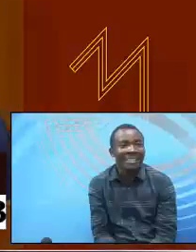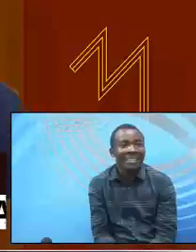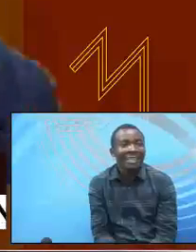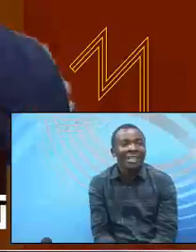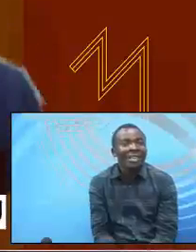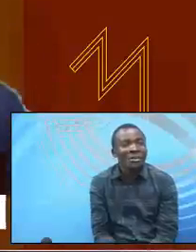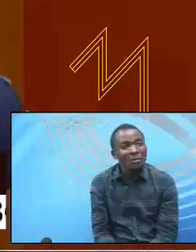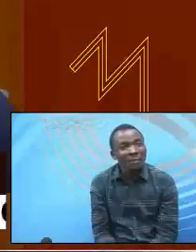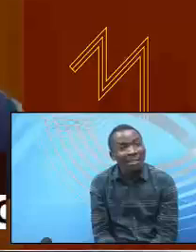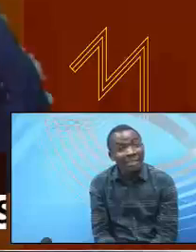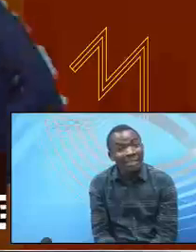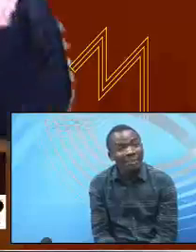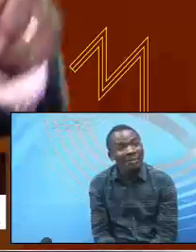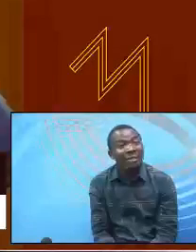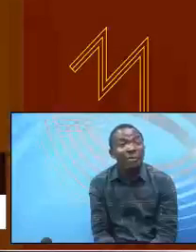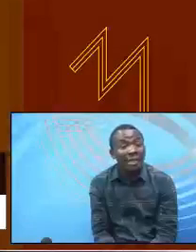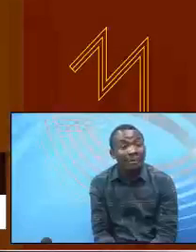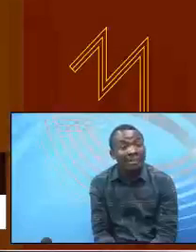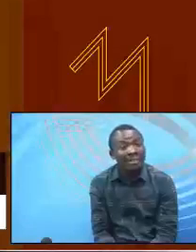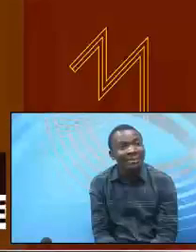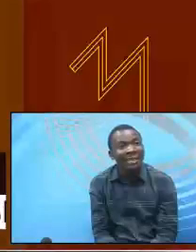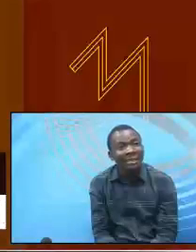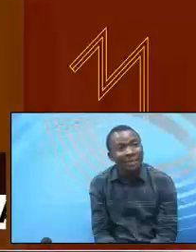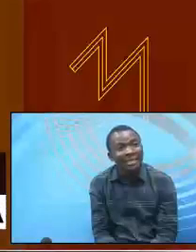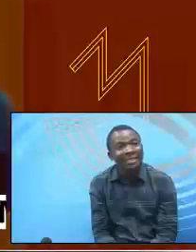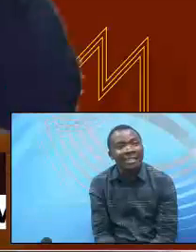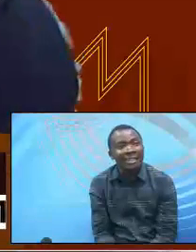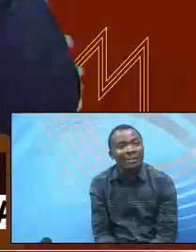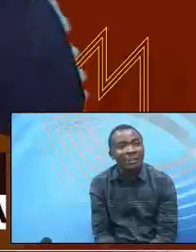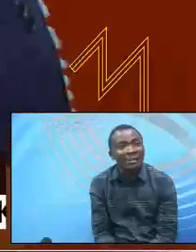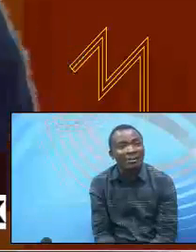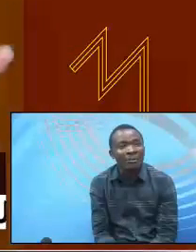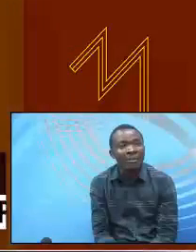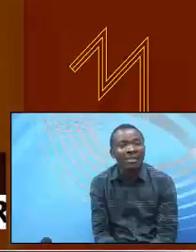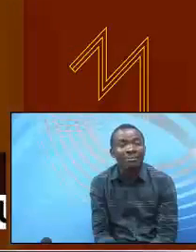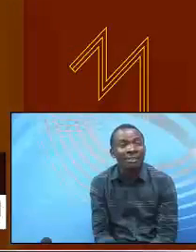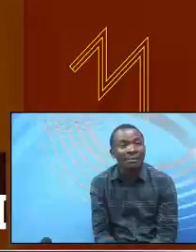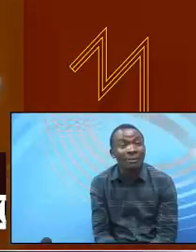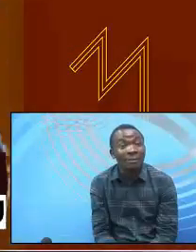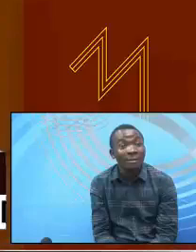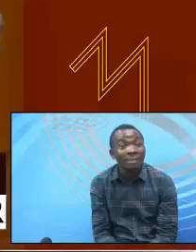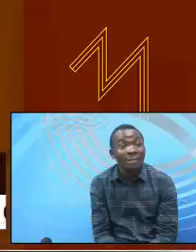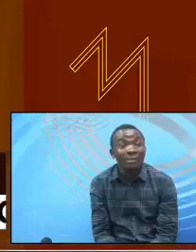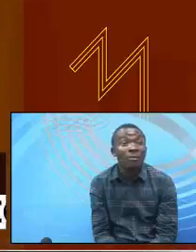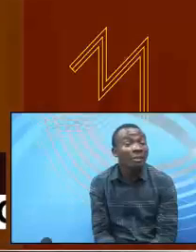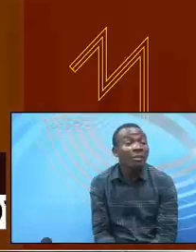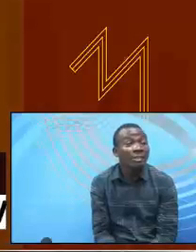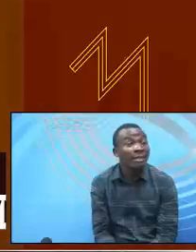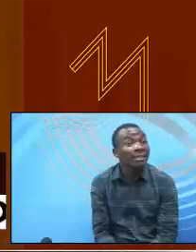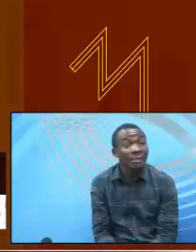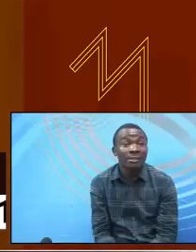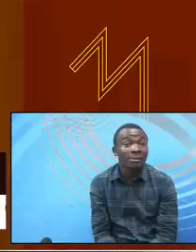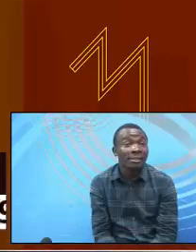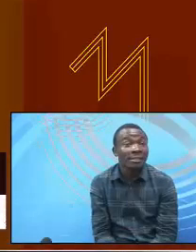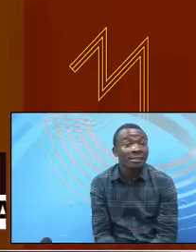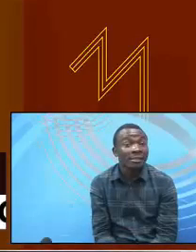tuvugane. Nyuma mu gihe kikamanura imodoka ya polisi ibirahasesikaye tufata wa muntu ihita imushyiramo. Urumva ko nicyo ari